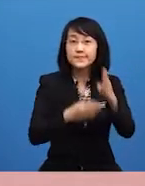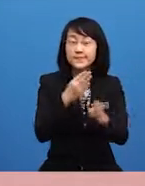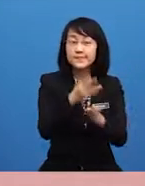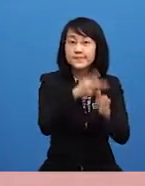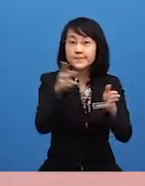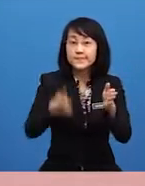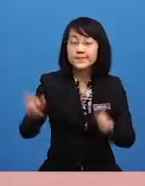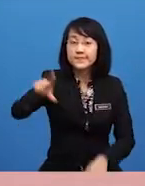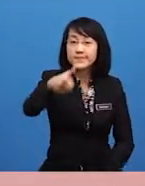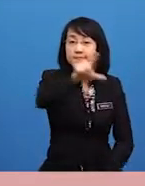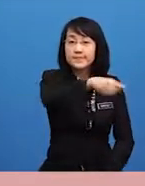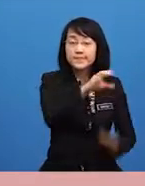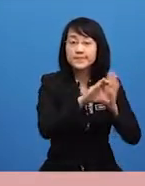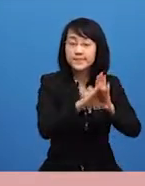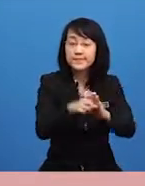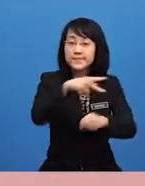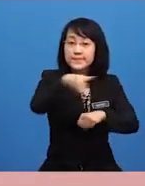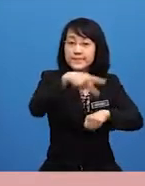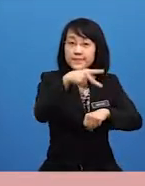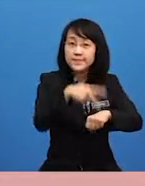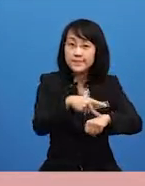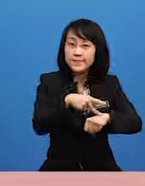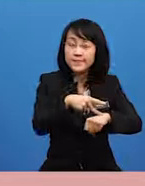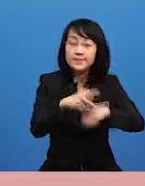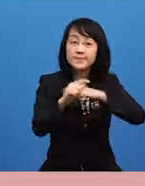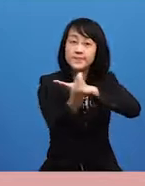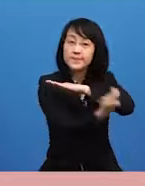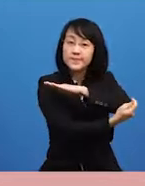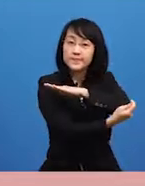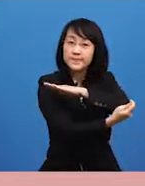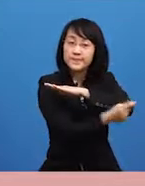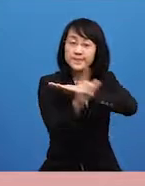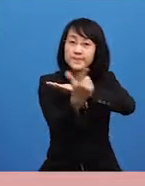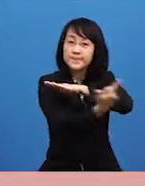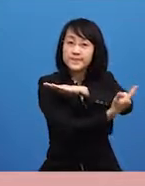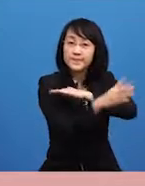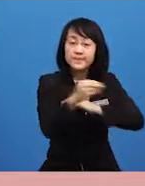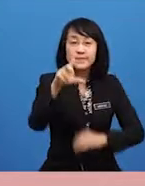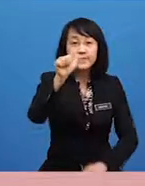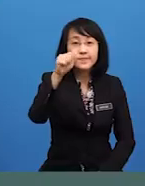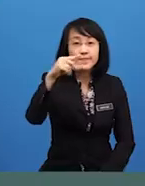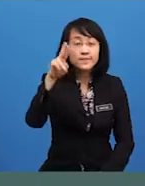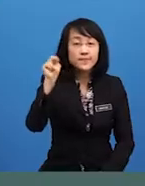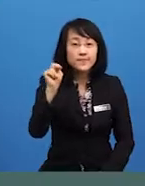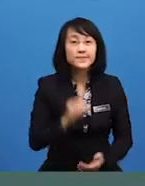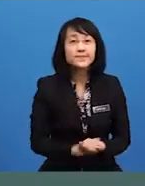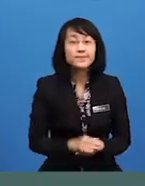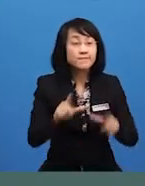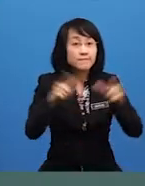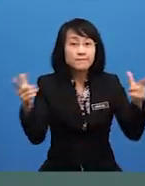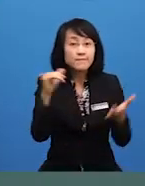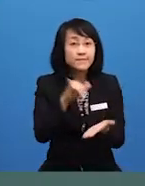laut seperti pulau, teluk, tanjung dan lagun. Selain